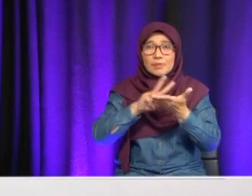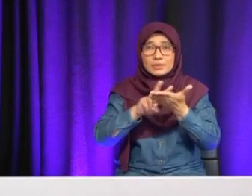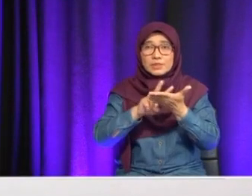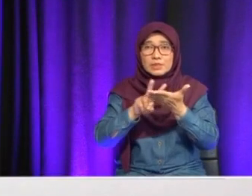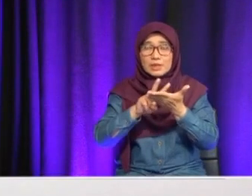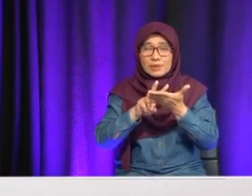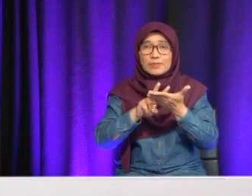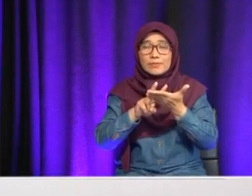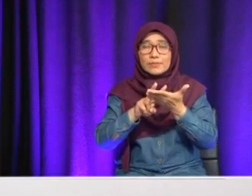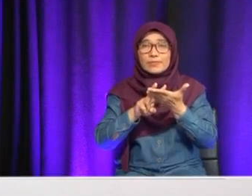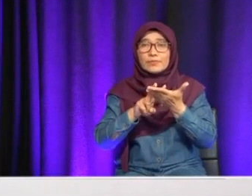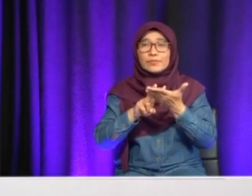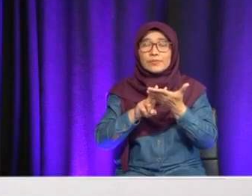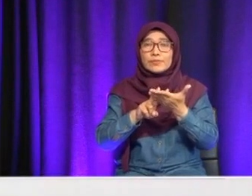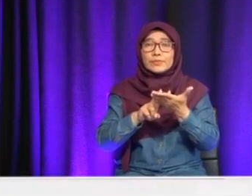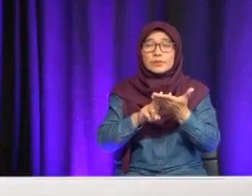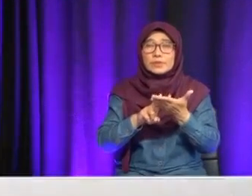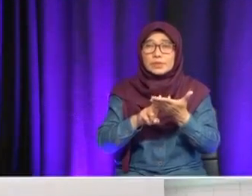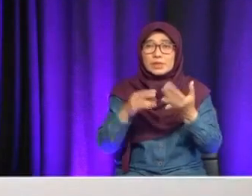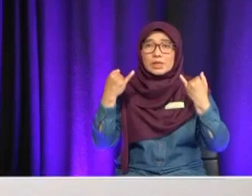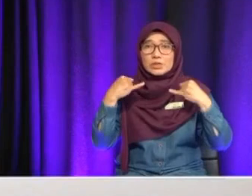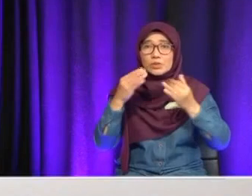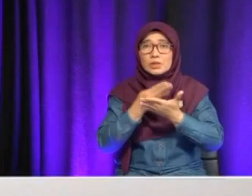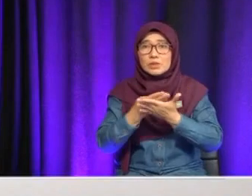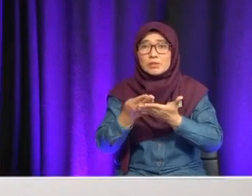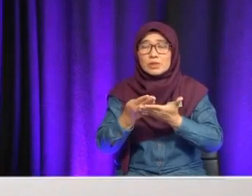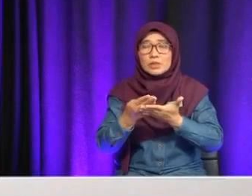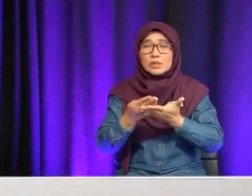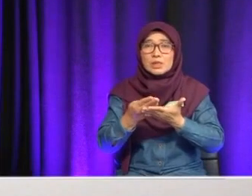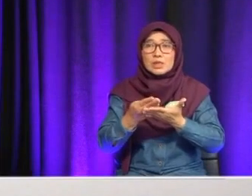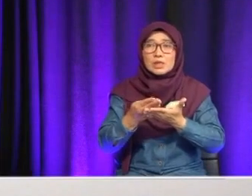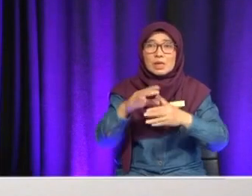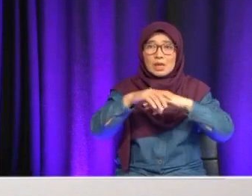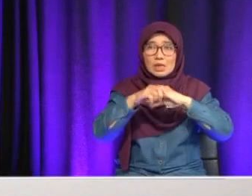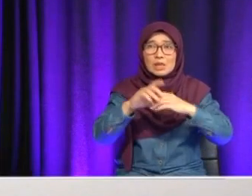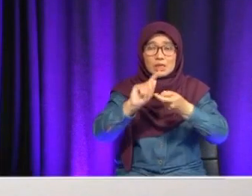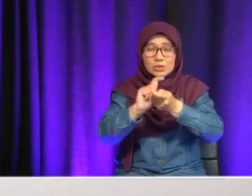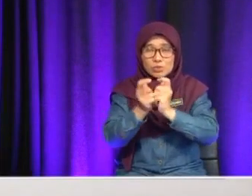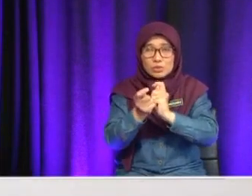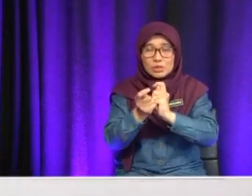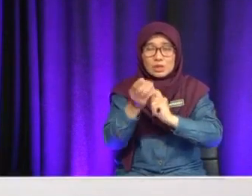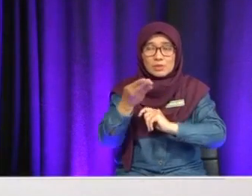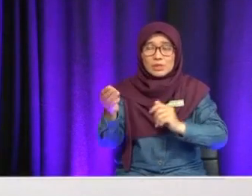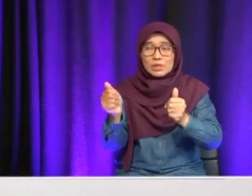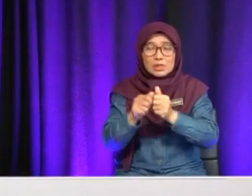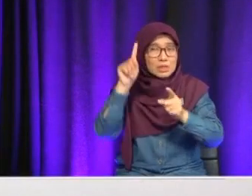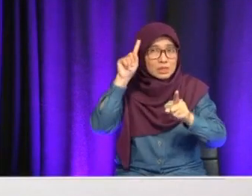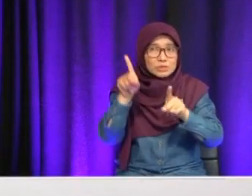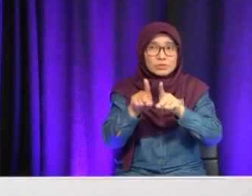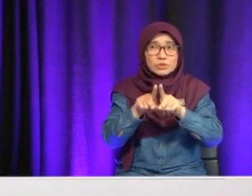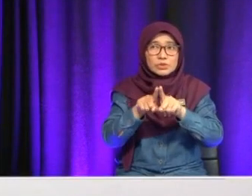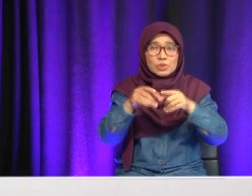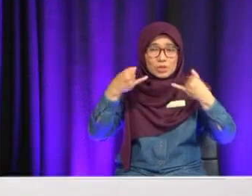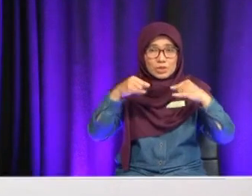bacakan ayat tadi dengan lengkap. Jual beli ialah akad pertukaran sesuatu barang dengan persetujuan penjual dan